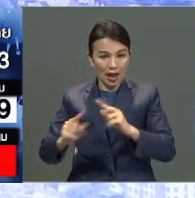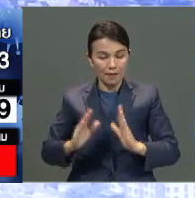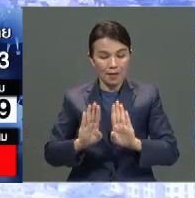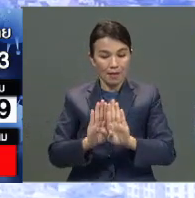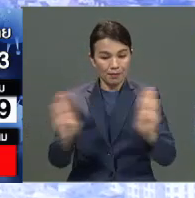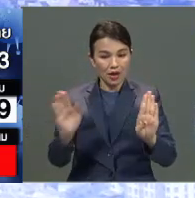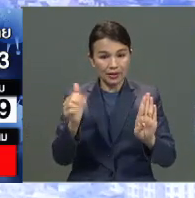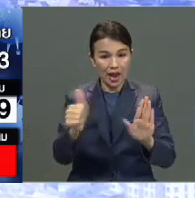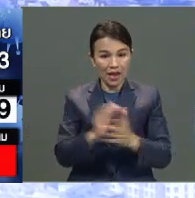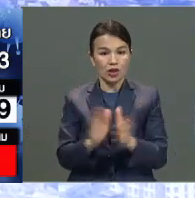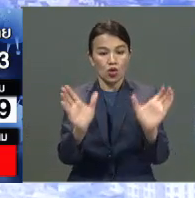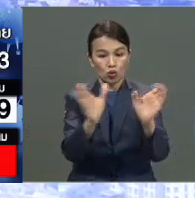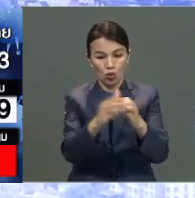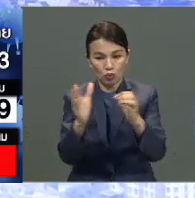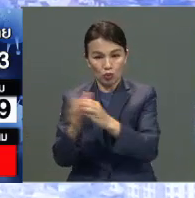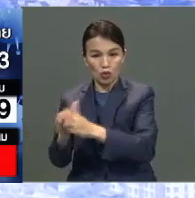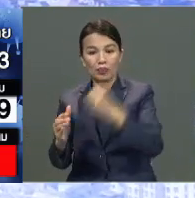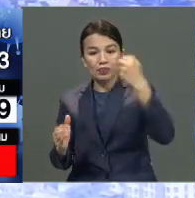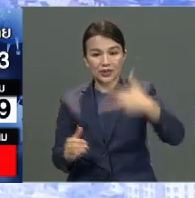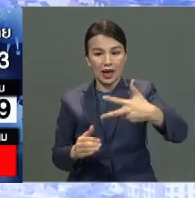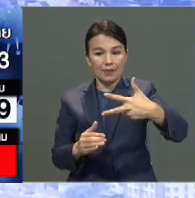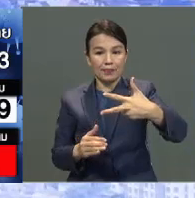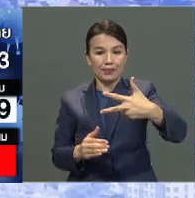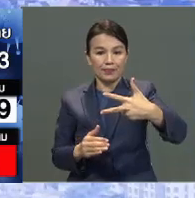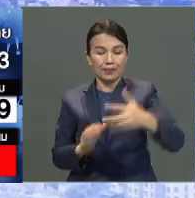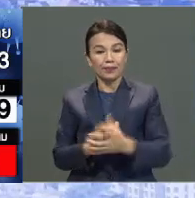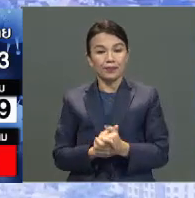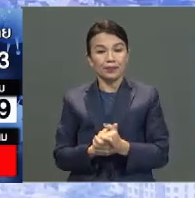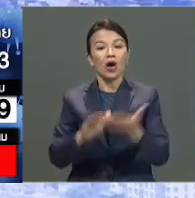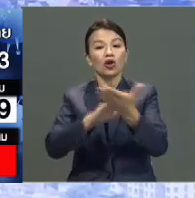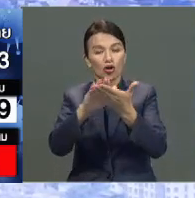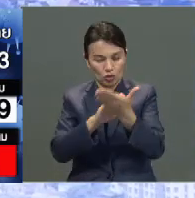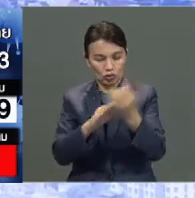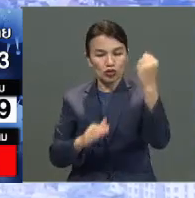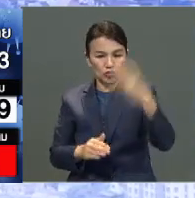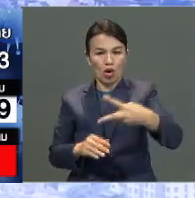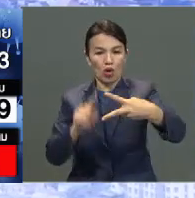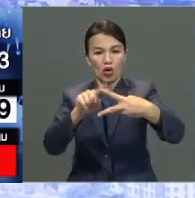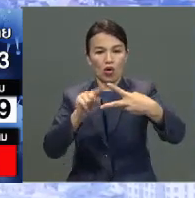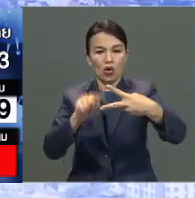นะครับมาในกิจการกิจกรรมนะครับที่เป็นการผ่อนคลายอันนี้จะมีอยู่3หมวดนะครับและการโทษในนี้จะเป็นสะอาด 2